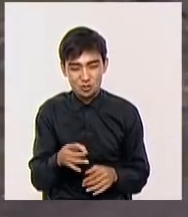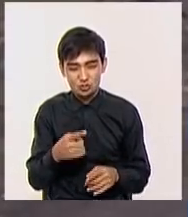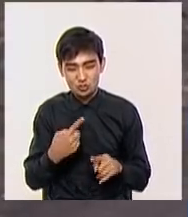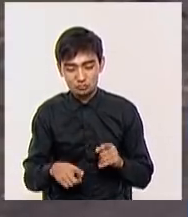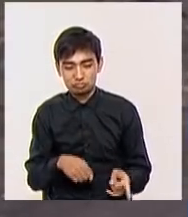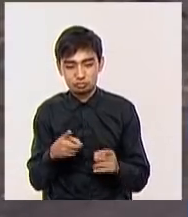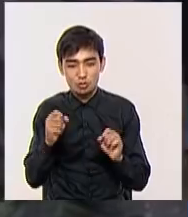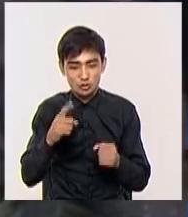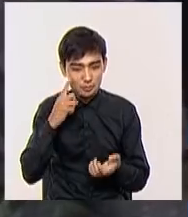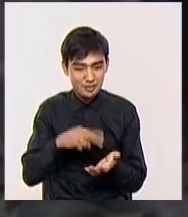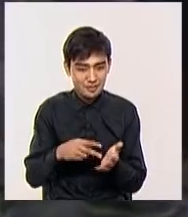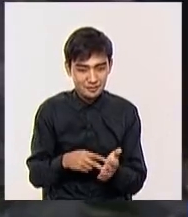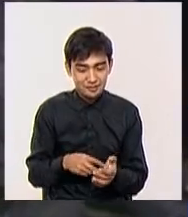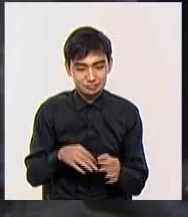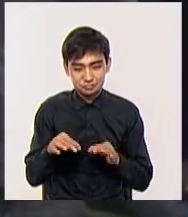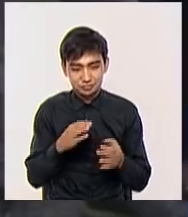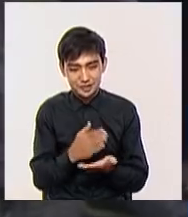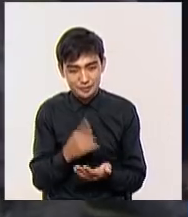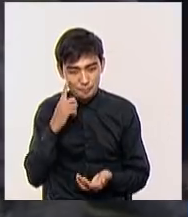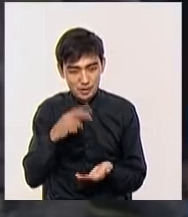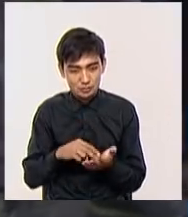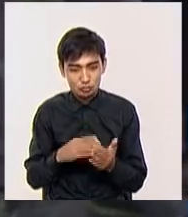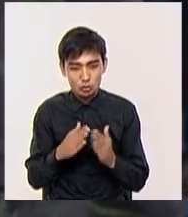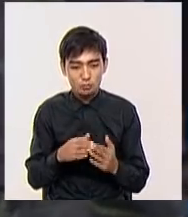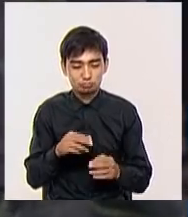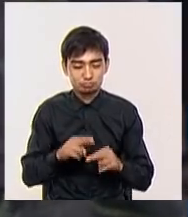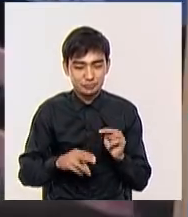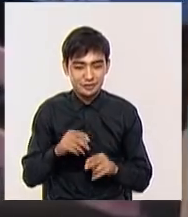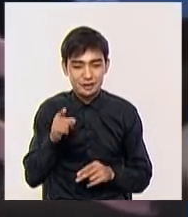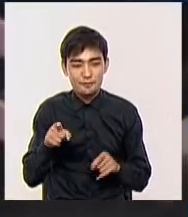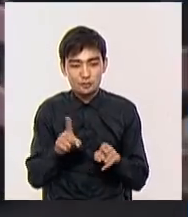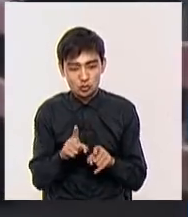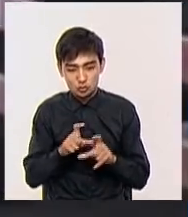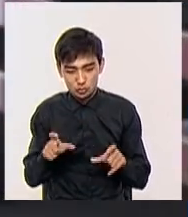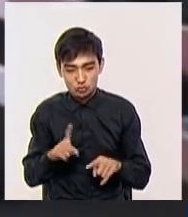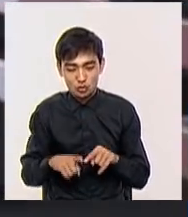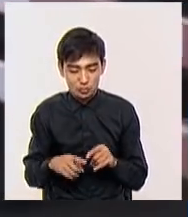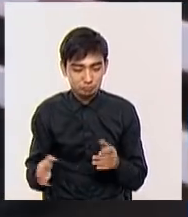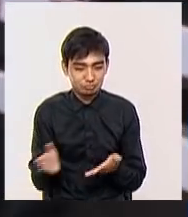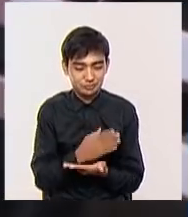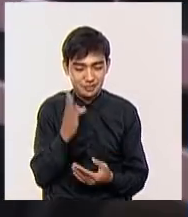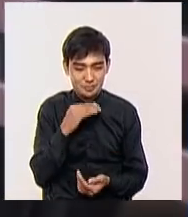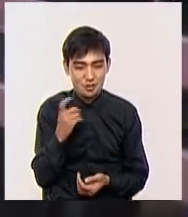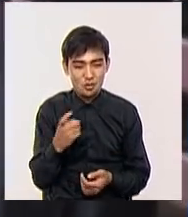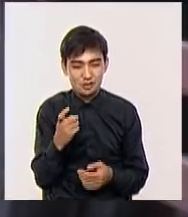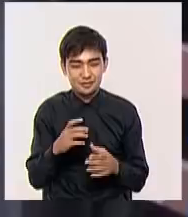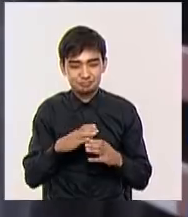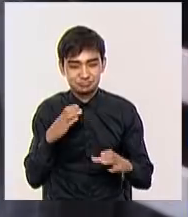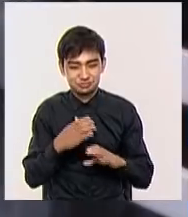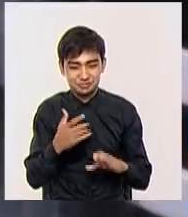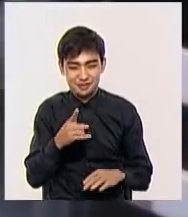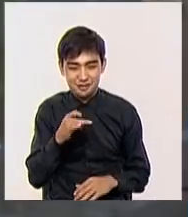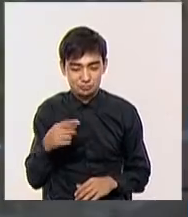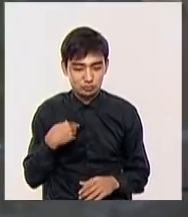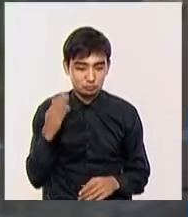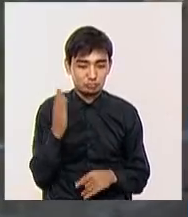кстати, где даже по плану детальной планировки планируются жилые дома, так что и оттуда людей, возможно, скоро выгонят. Владельцы гаражей готовы идти в